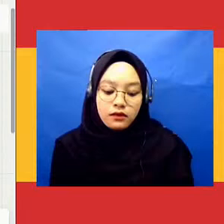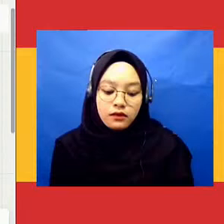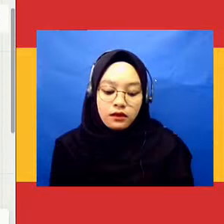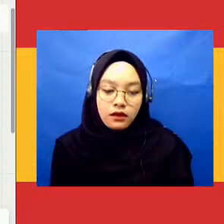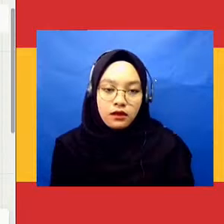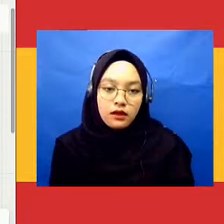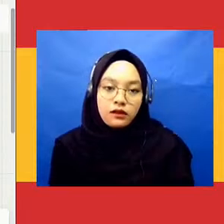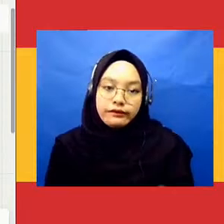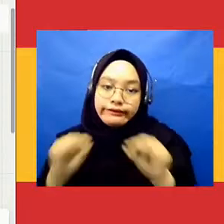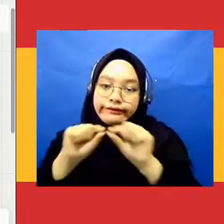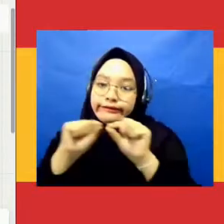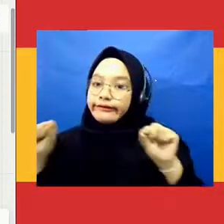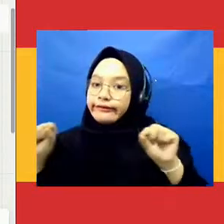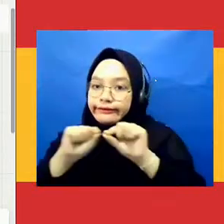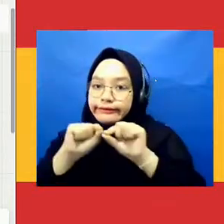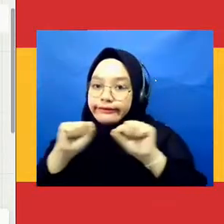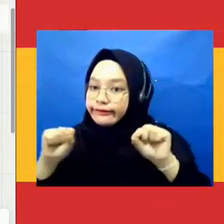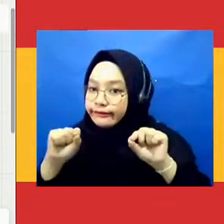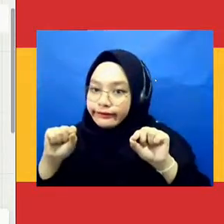Garis-garisnya.